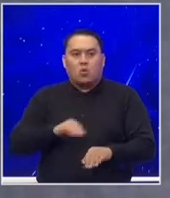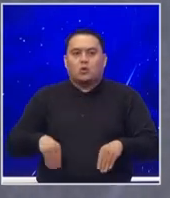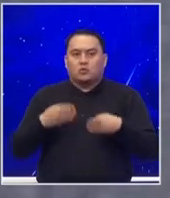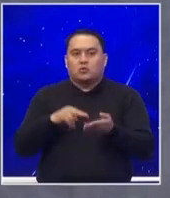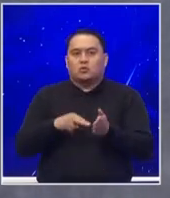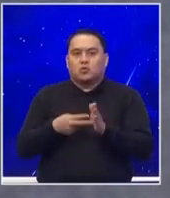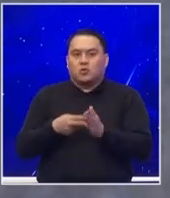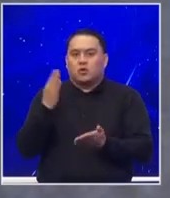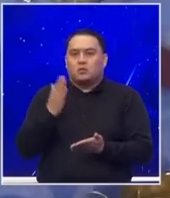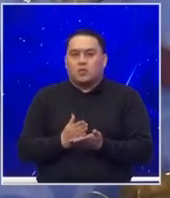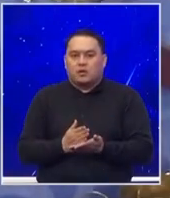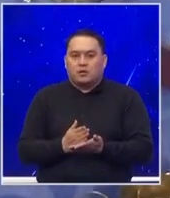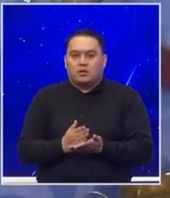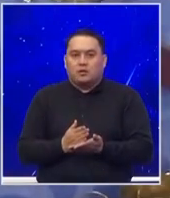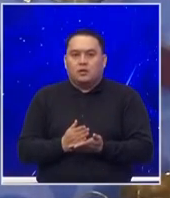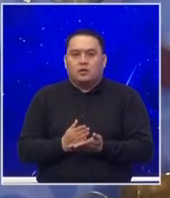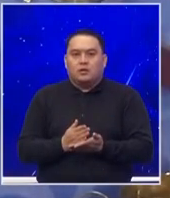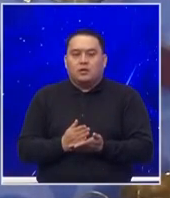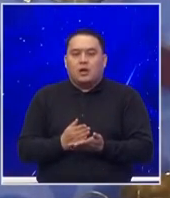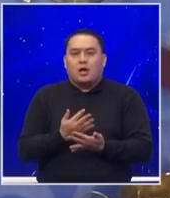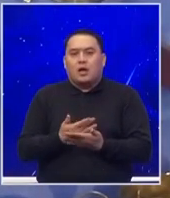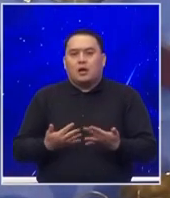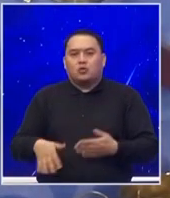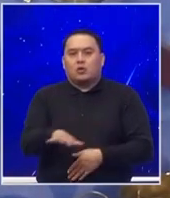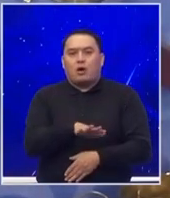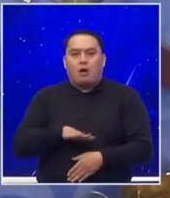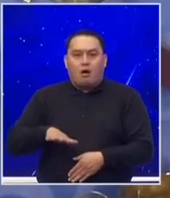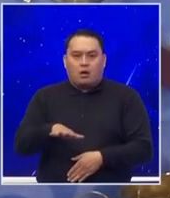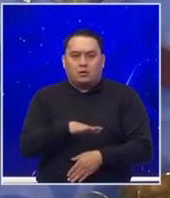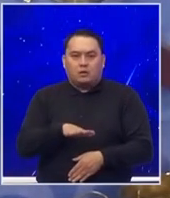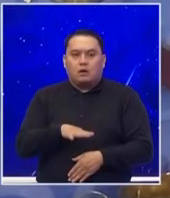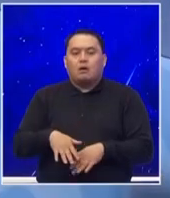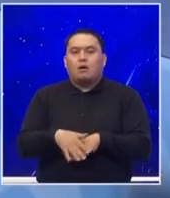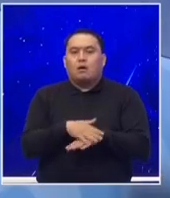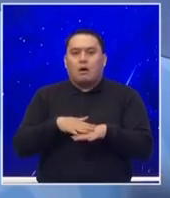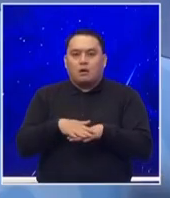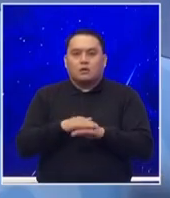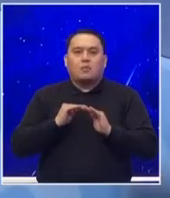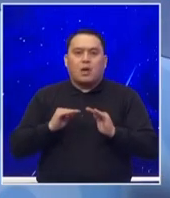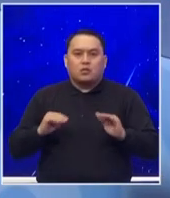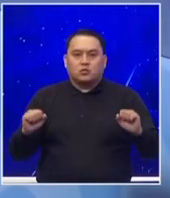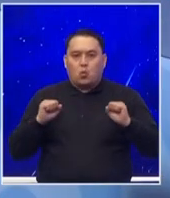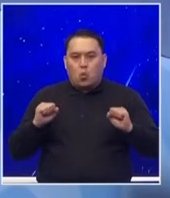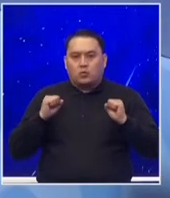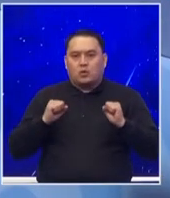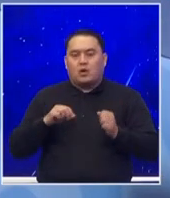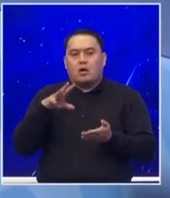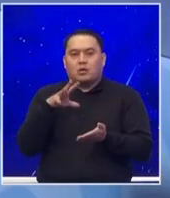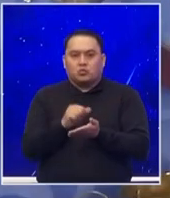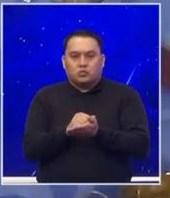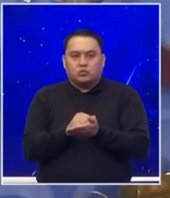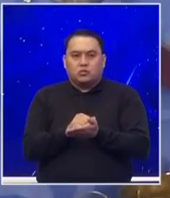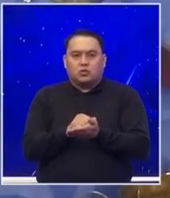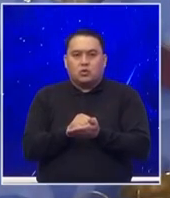деген жоспарларымыз бар. Және стрит воркаут алаңдар дейміз, мына жалпы халықтың, мына балалардың спортпен айналысу үшін